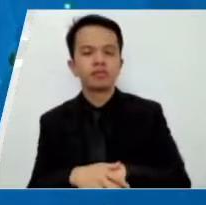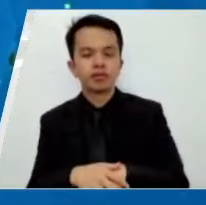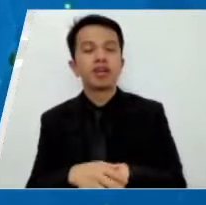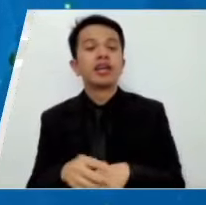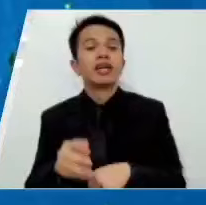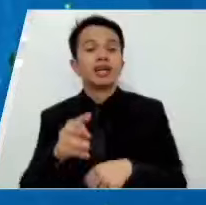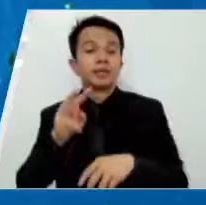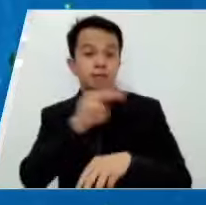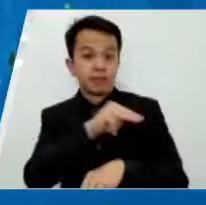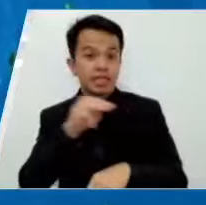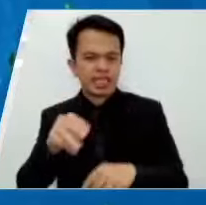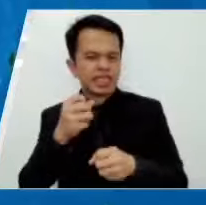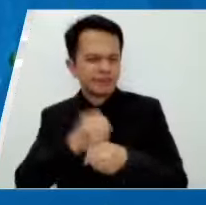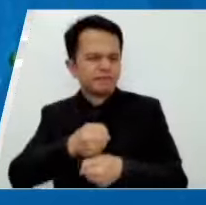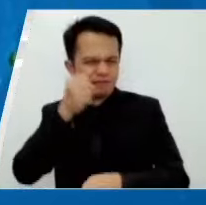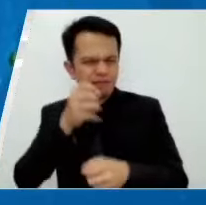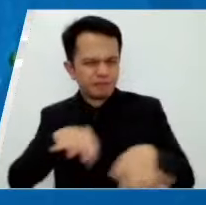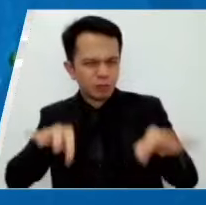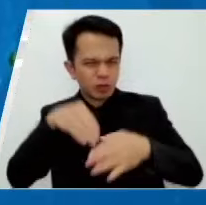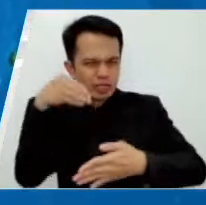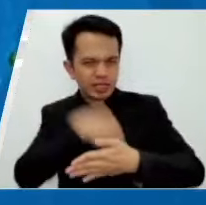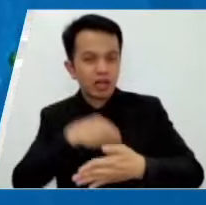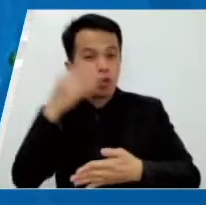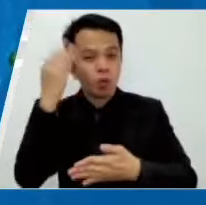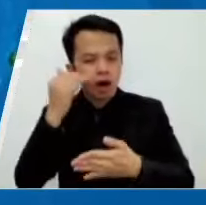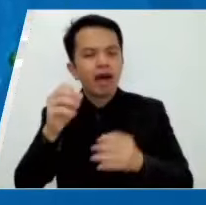may tsansa rin ng ulan kahit mainit ang panahon.